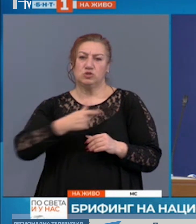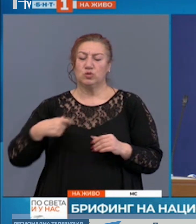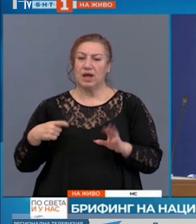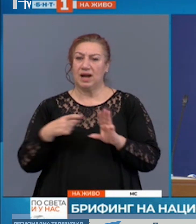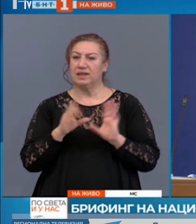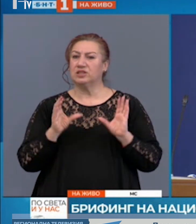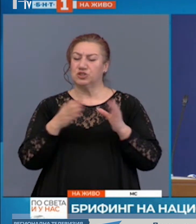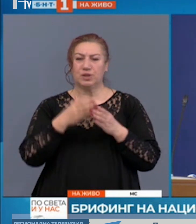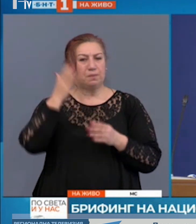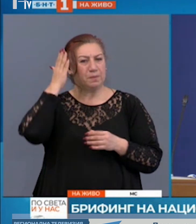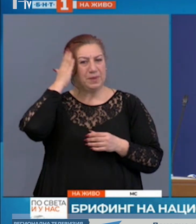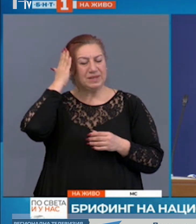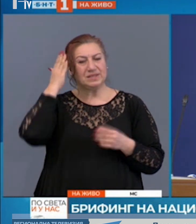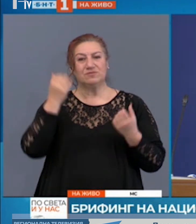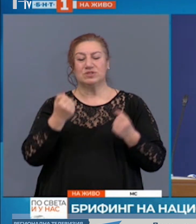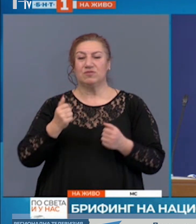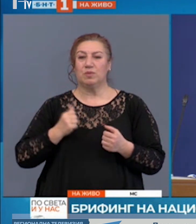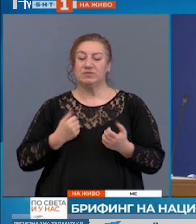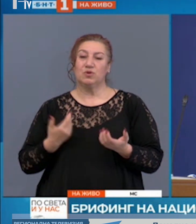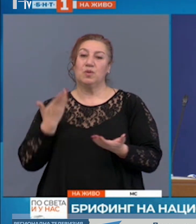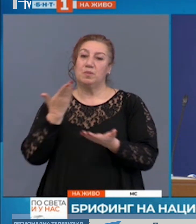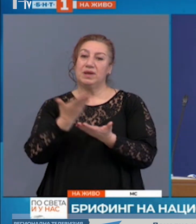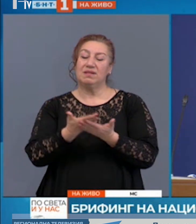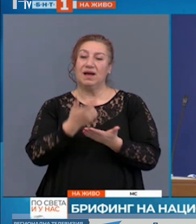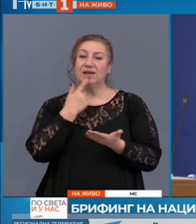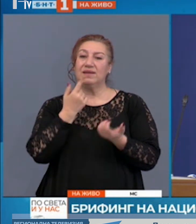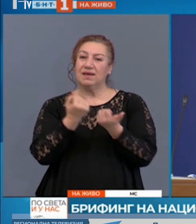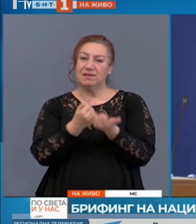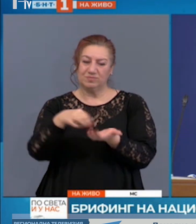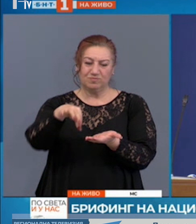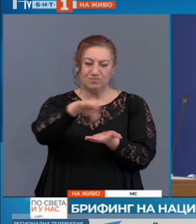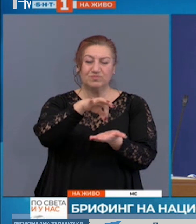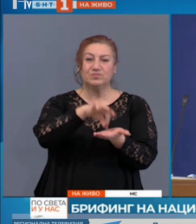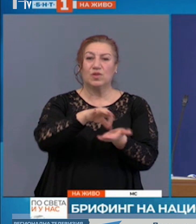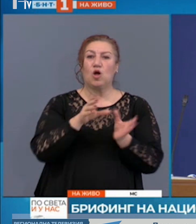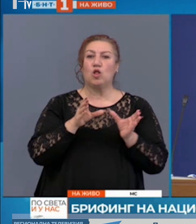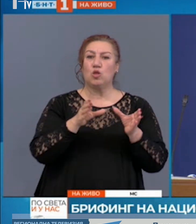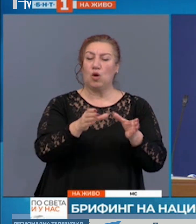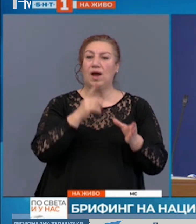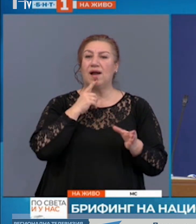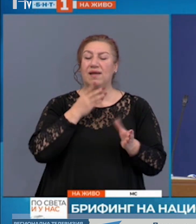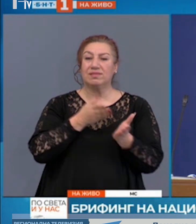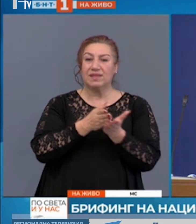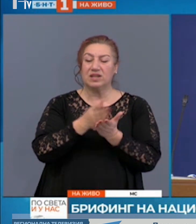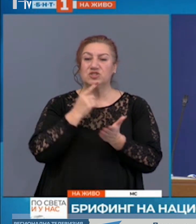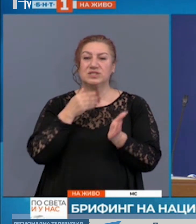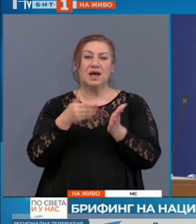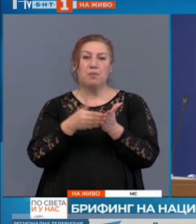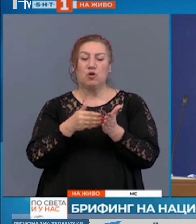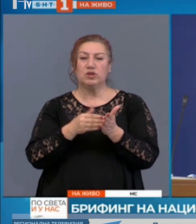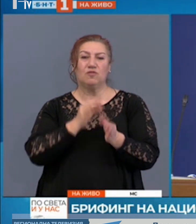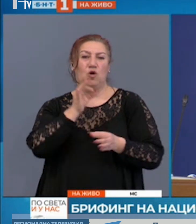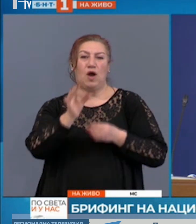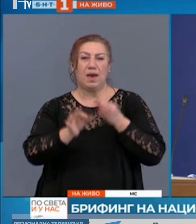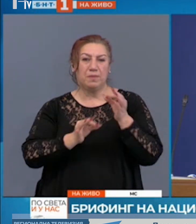и Министерство на здравеопазването прилагането на локален подход за противоепидемични мерки и овладяване